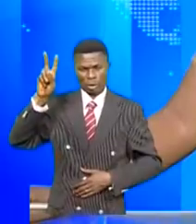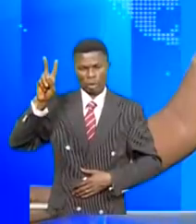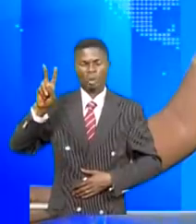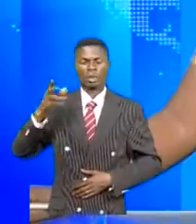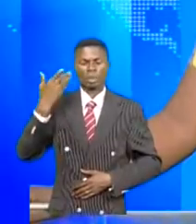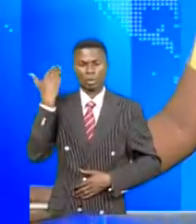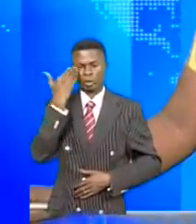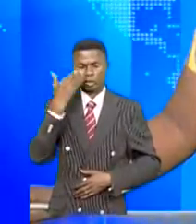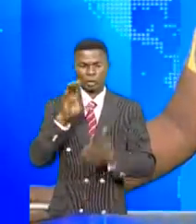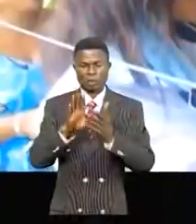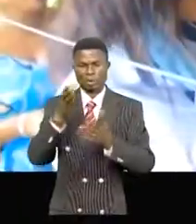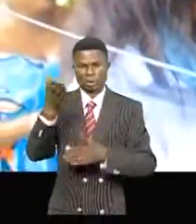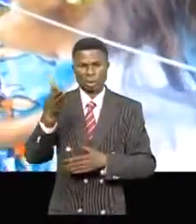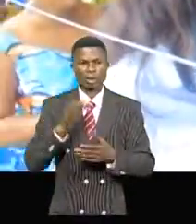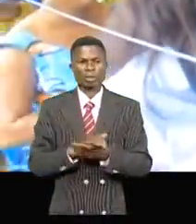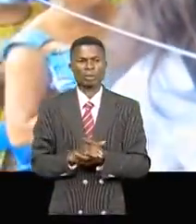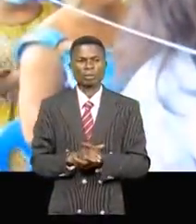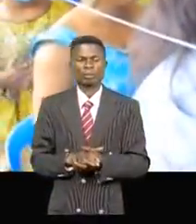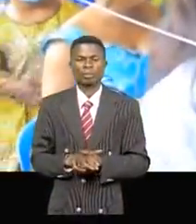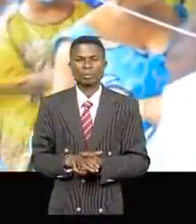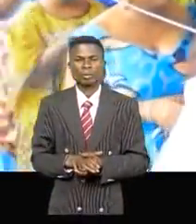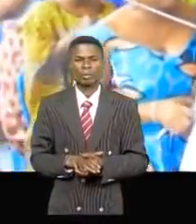Kibasa. Iridis Kitutu.